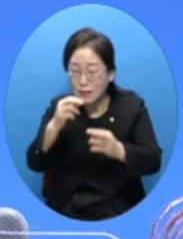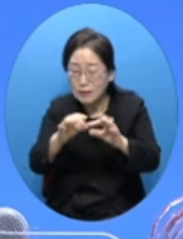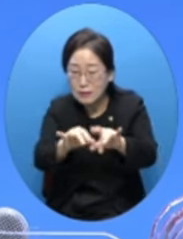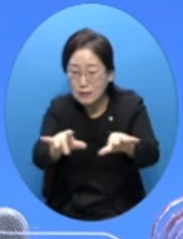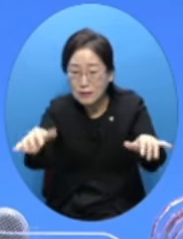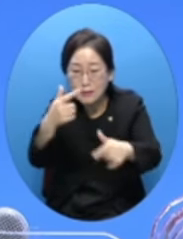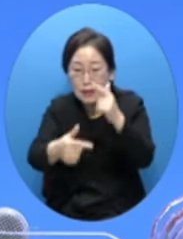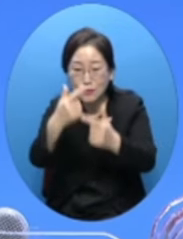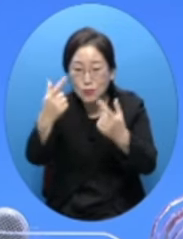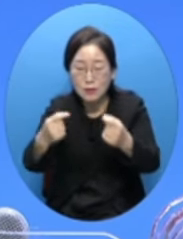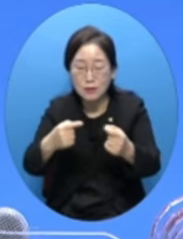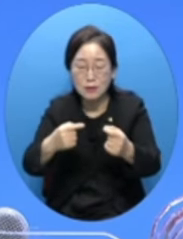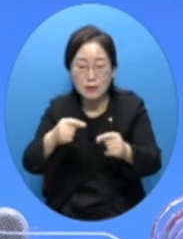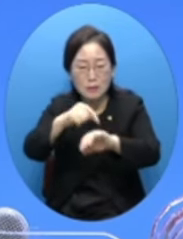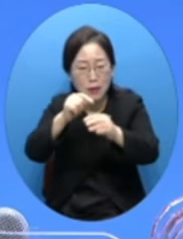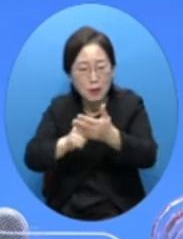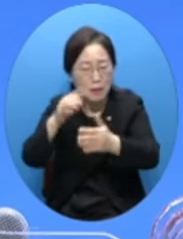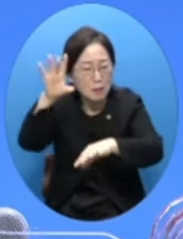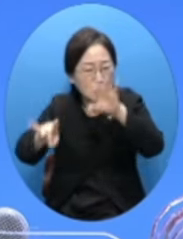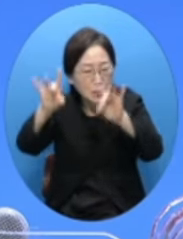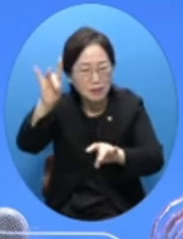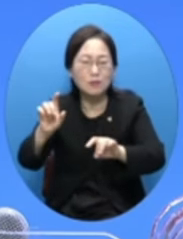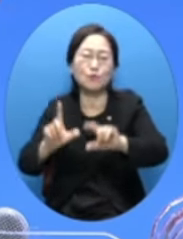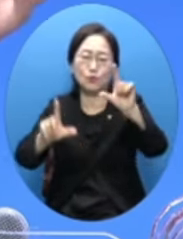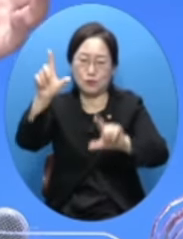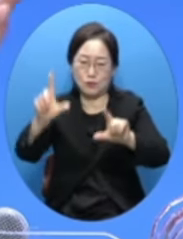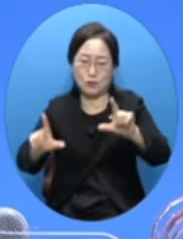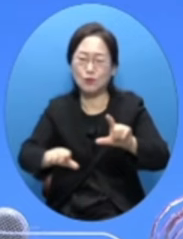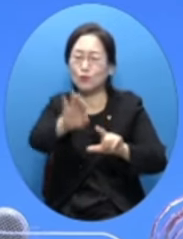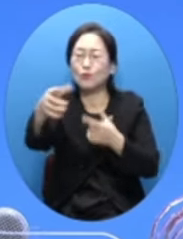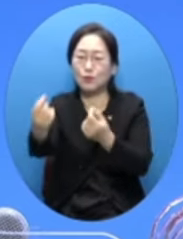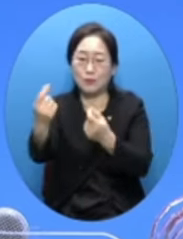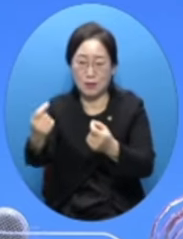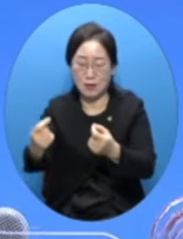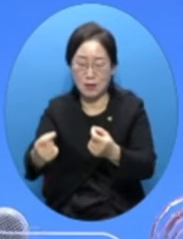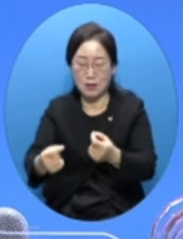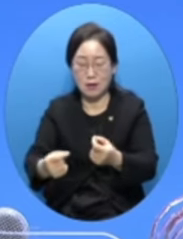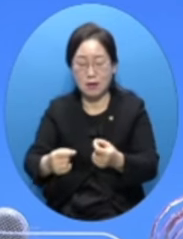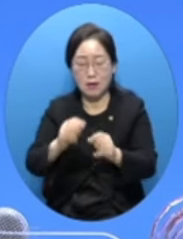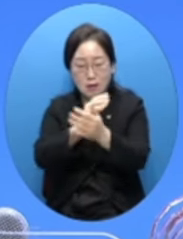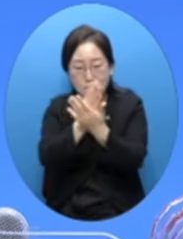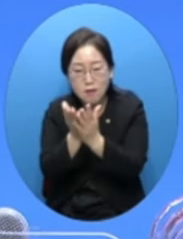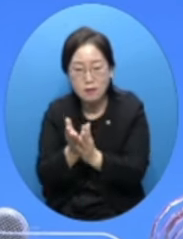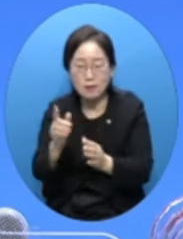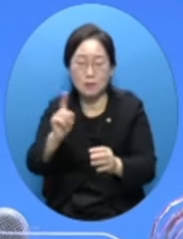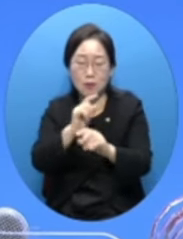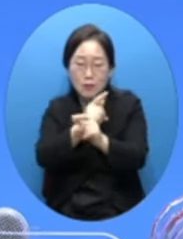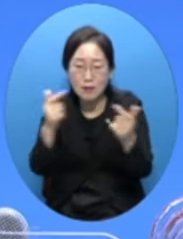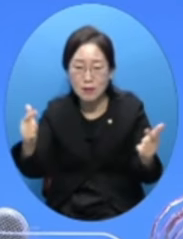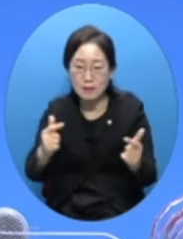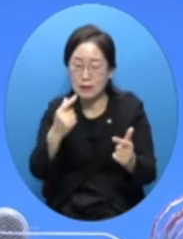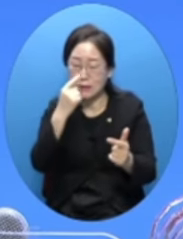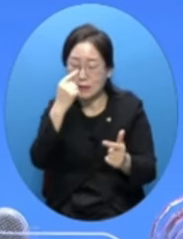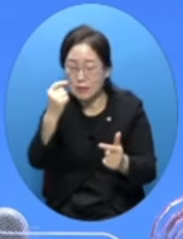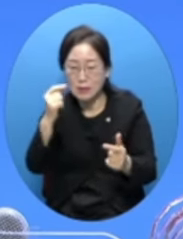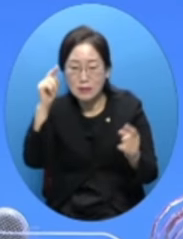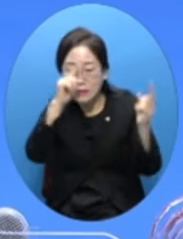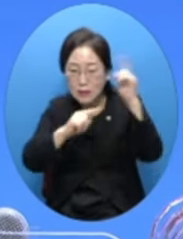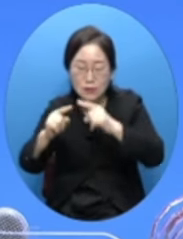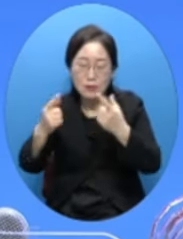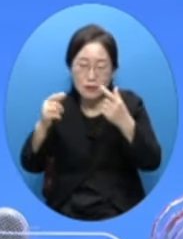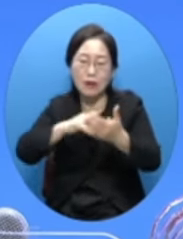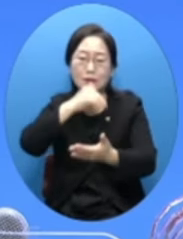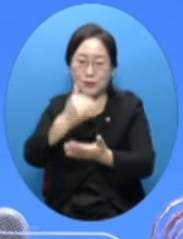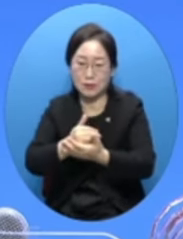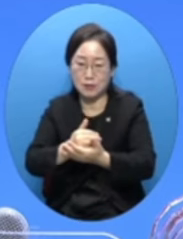것이 우리들의 모습입니다. 온갖 상처의 가시가 우리를 뒤덮고 있습니다. 자라나면서